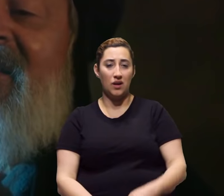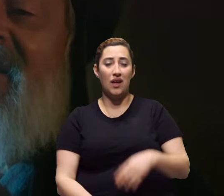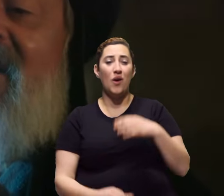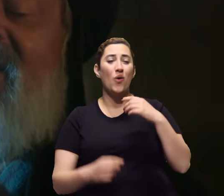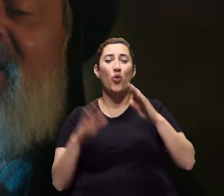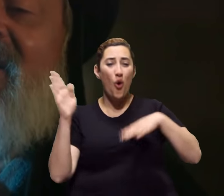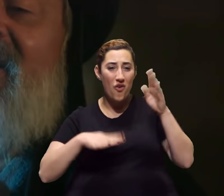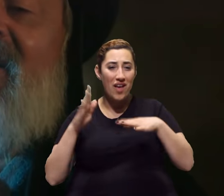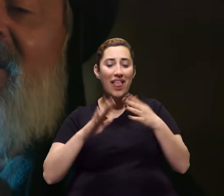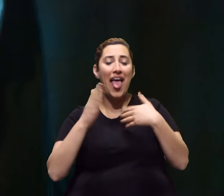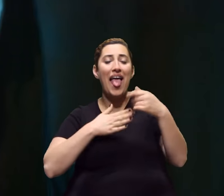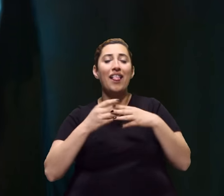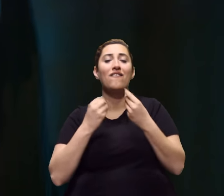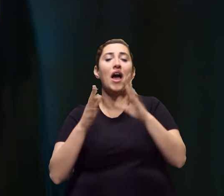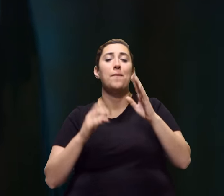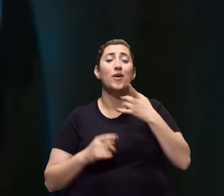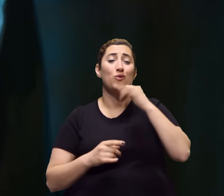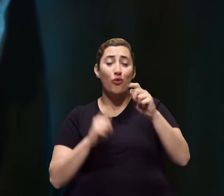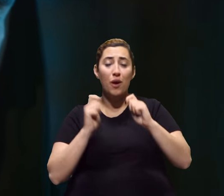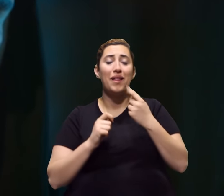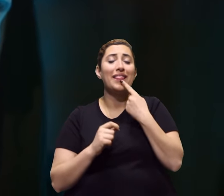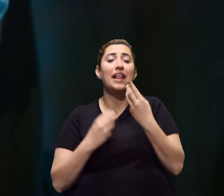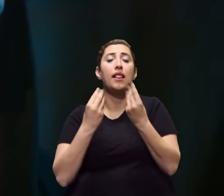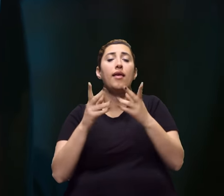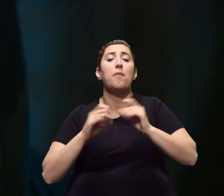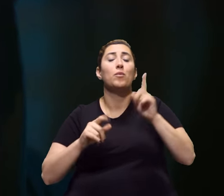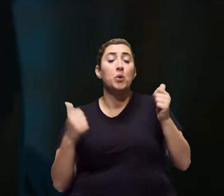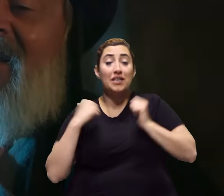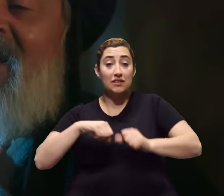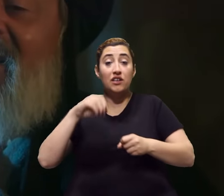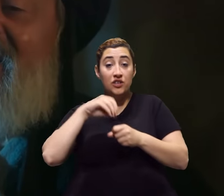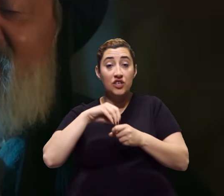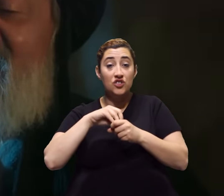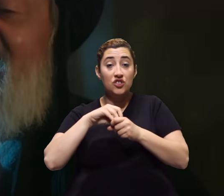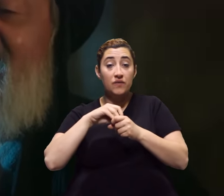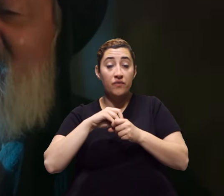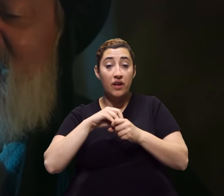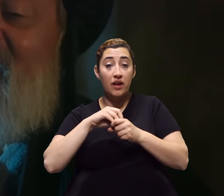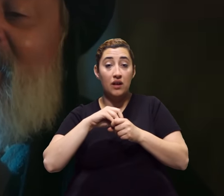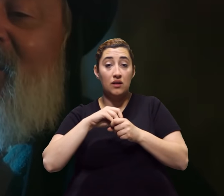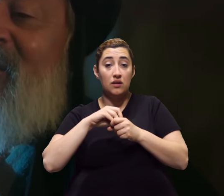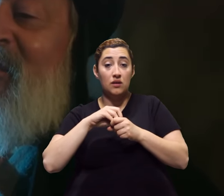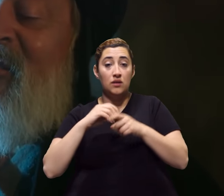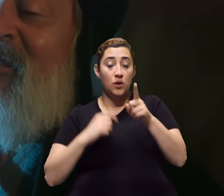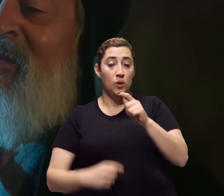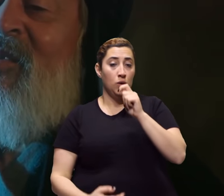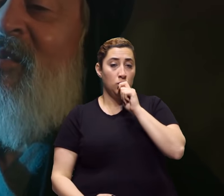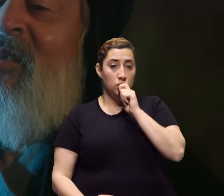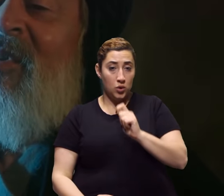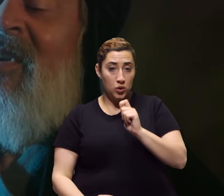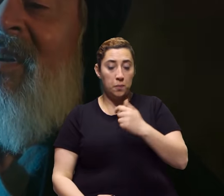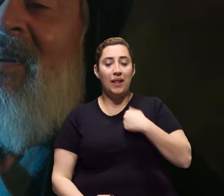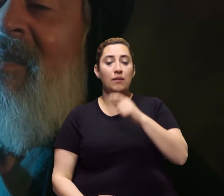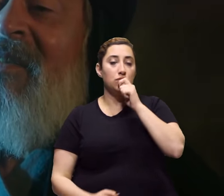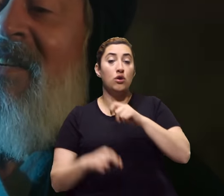sövene dilsiz. Bu hırka içinde artık sözün